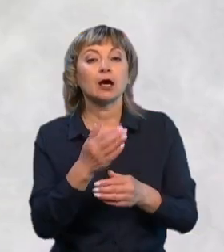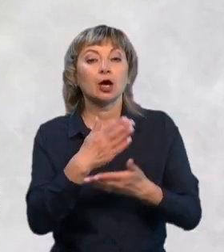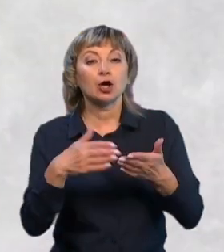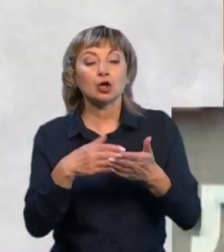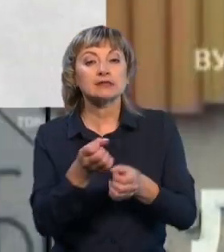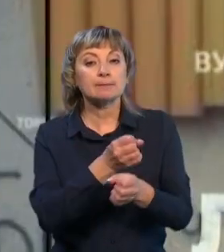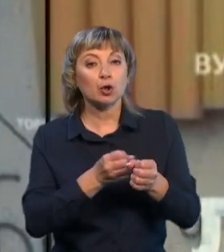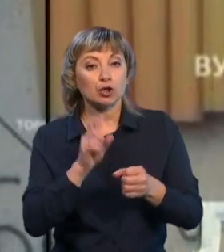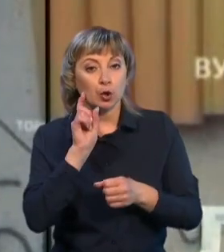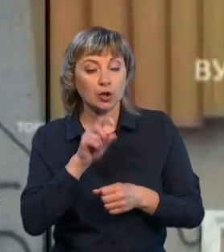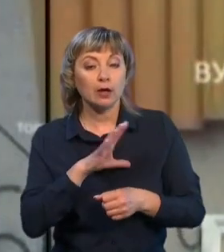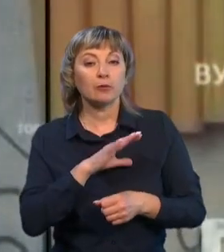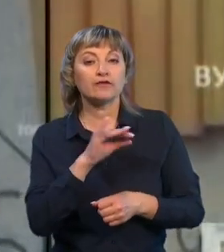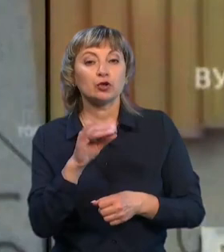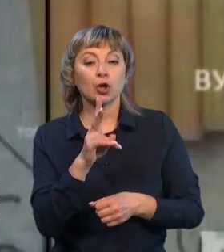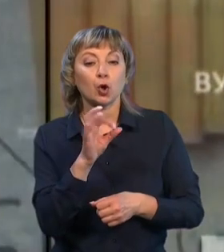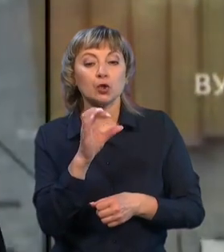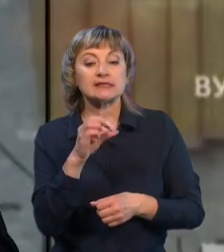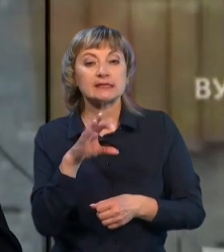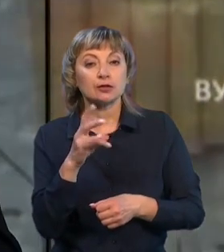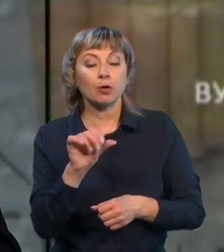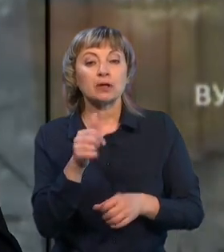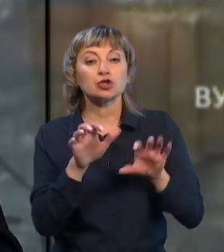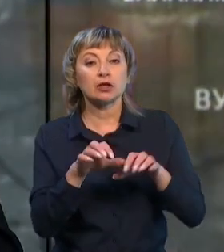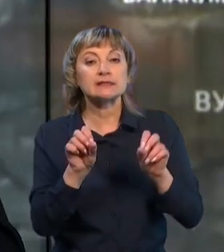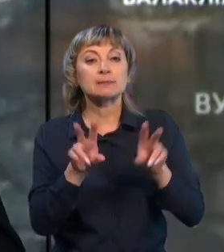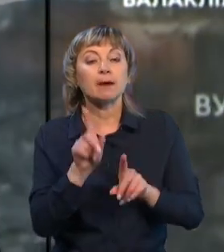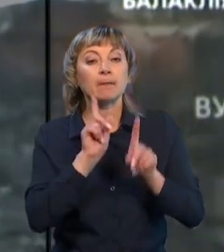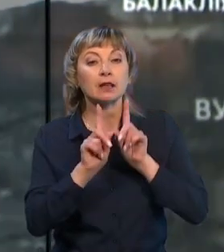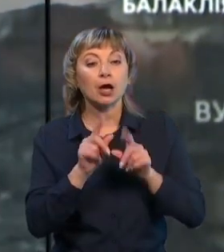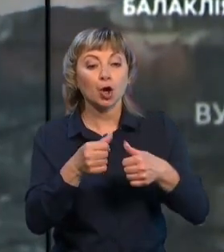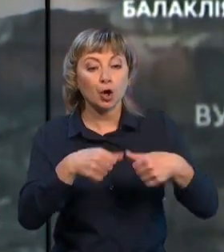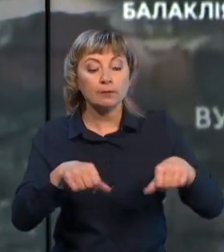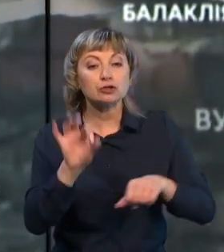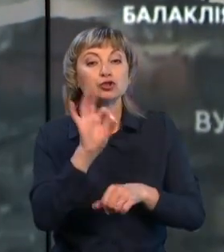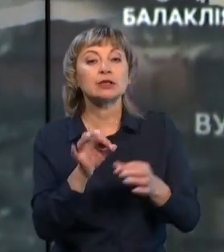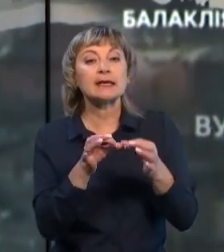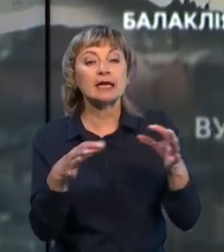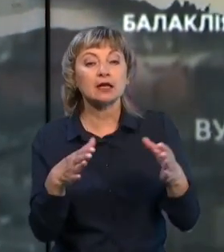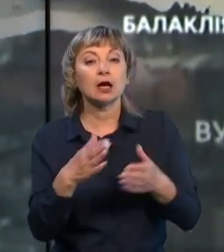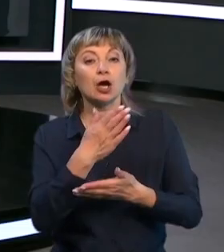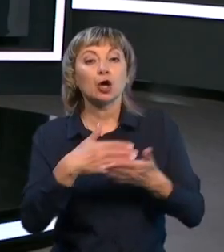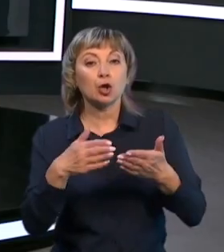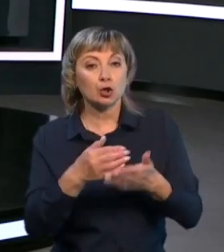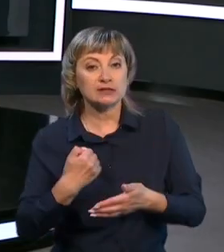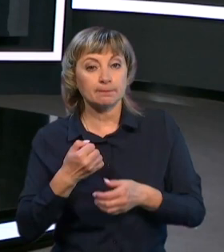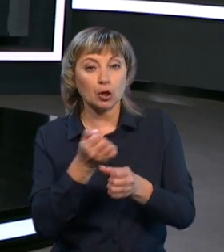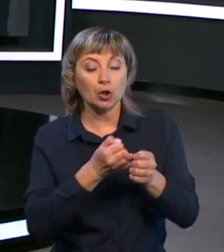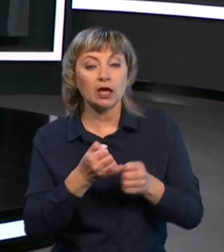України Це був Юрій Костенко перший голова спеціальної парламентської комісії щодо ядерного роззброєння